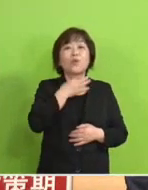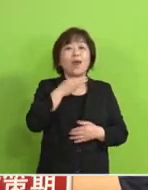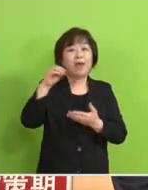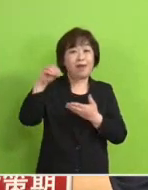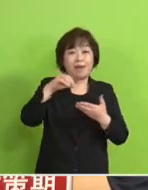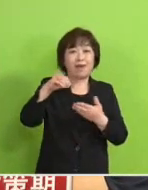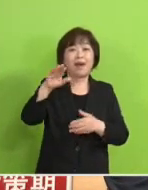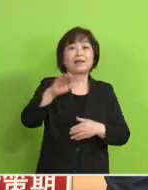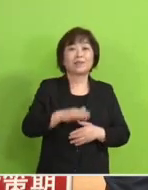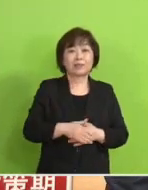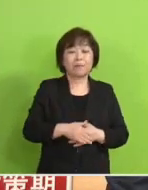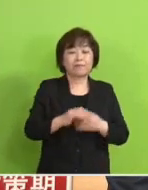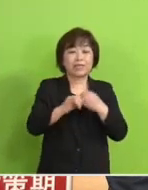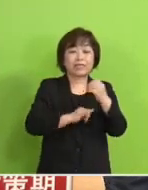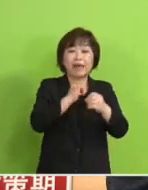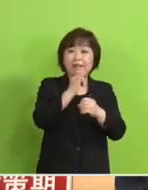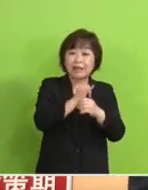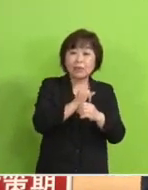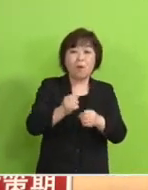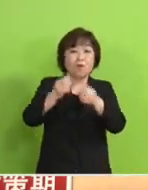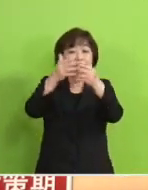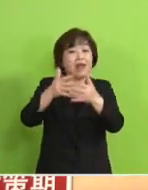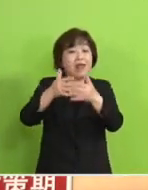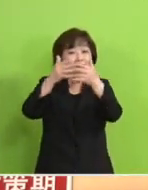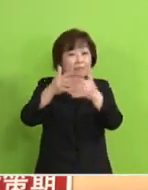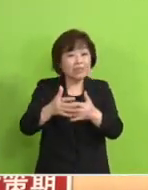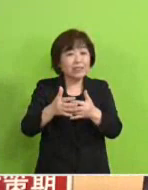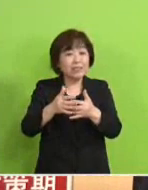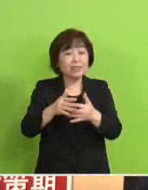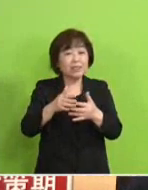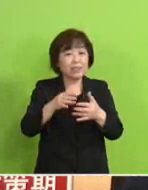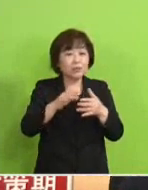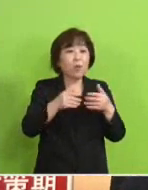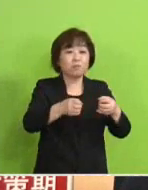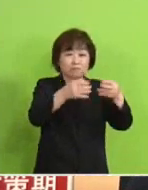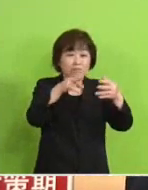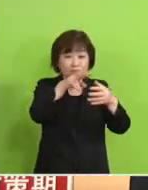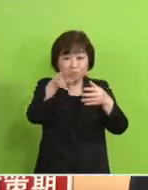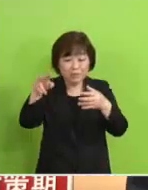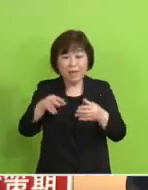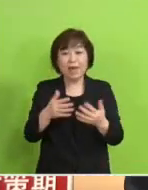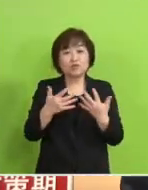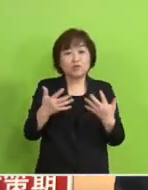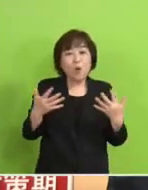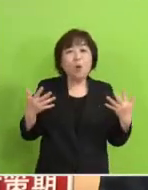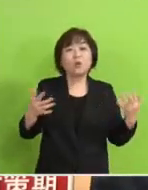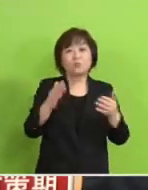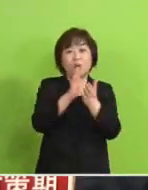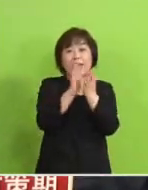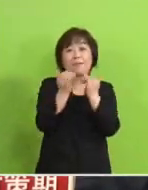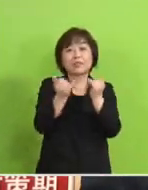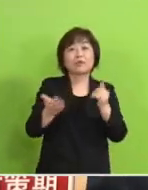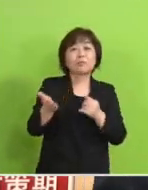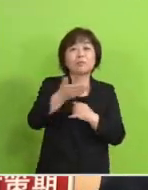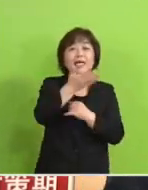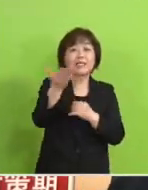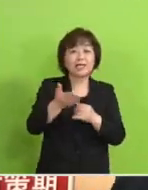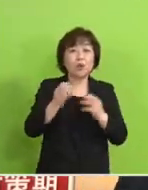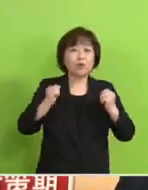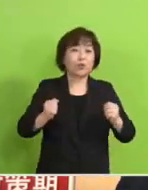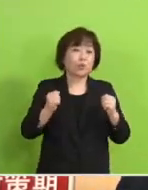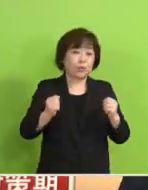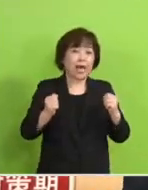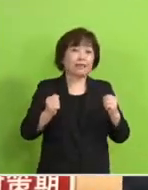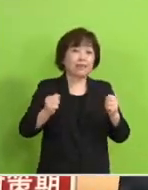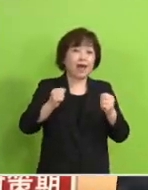ております。ネット中継やテレビの画面を等を通じて、少しでも多くの県民の皆さんに、このようなランナーの